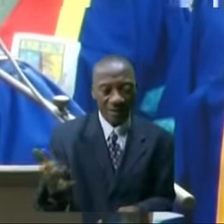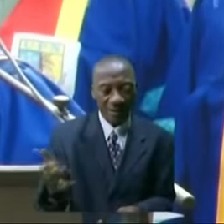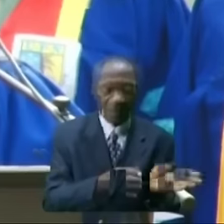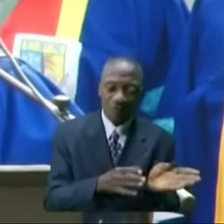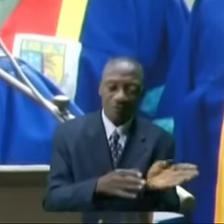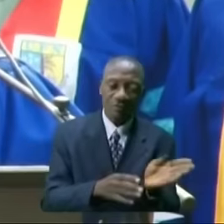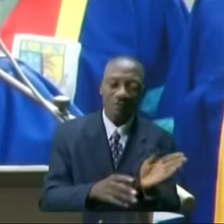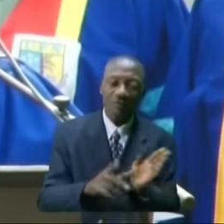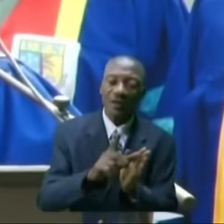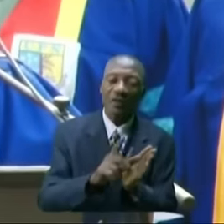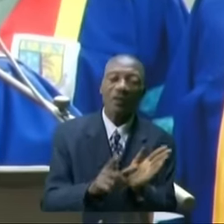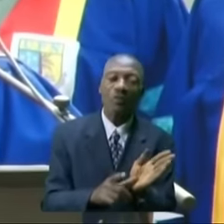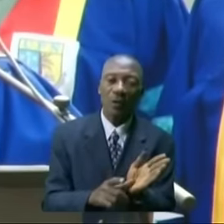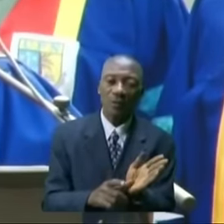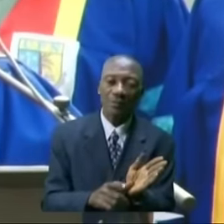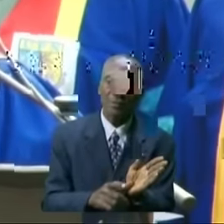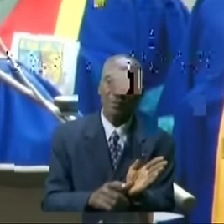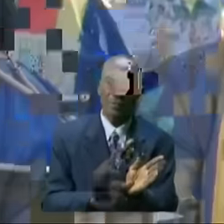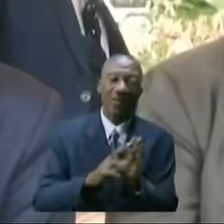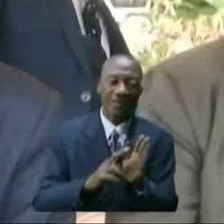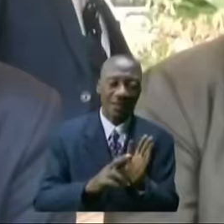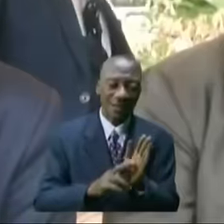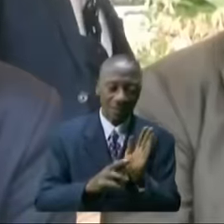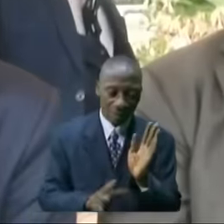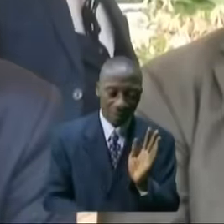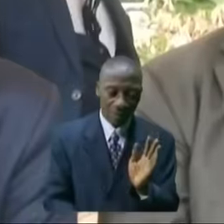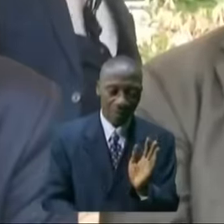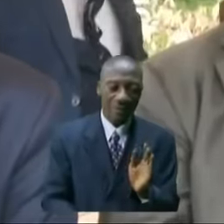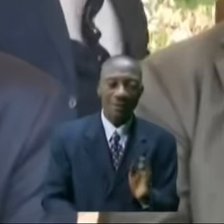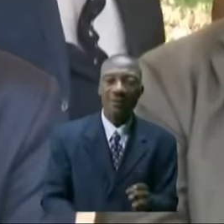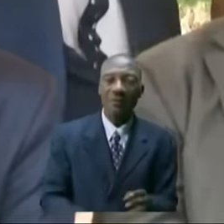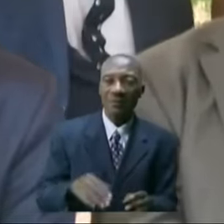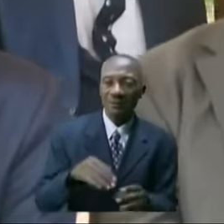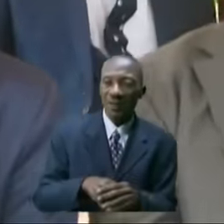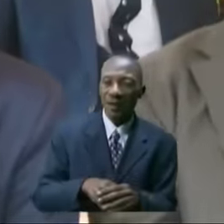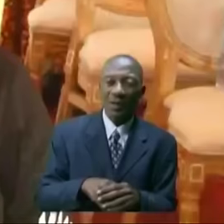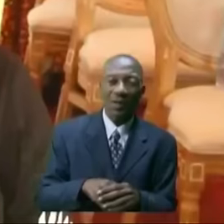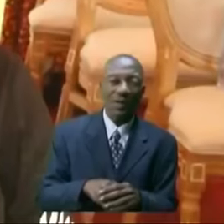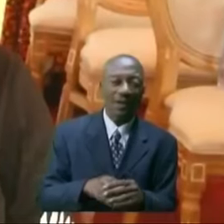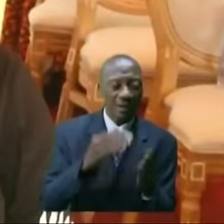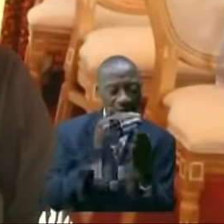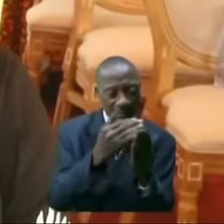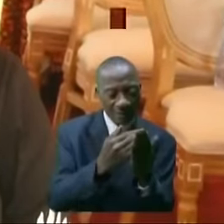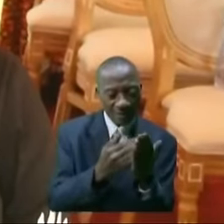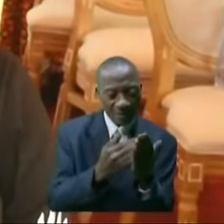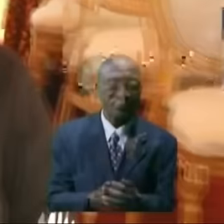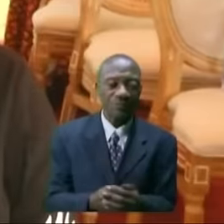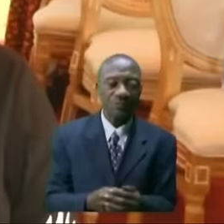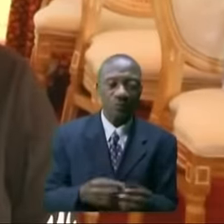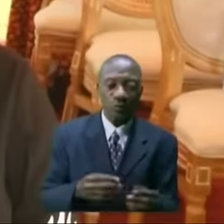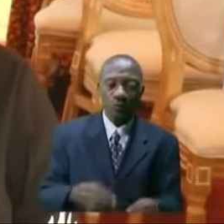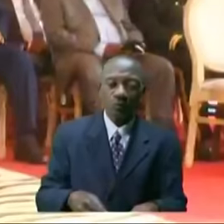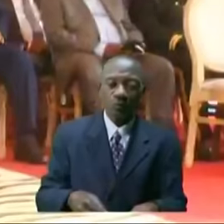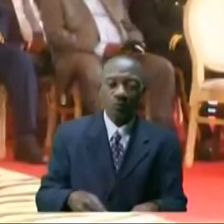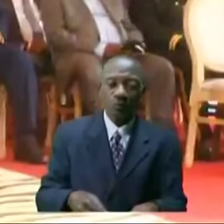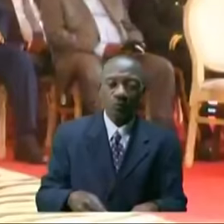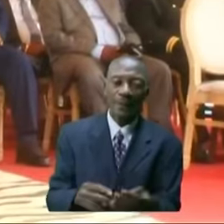légal. Et réglementaire à la matière, nous vous décernons le prix